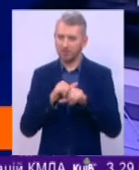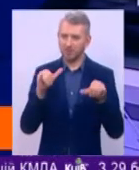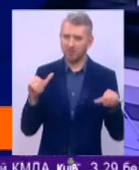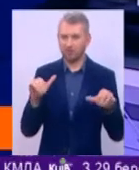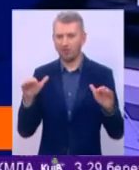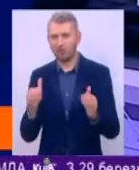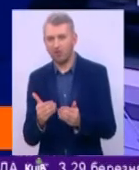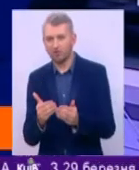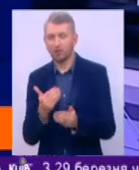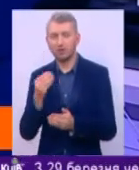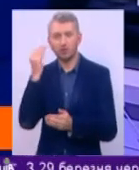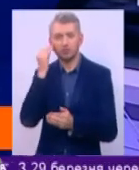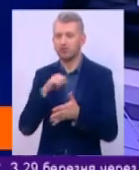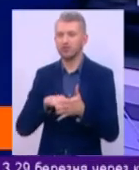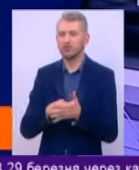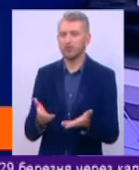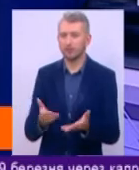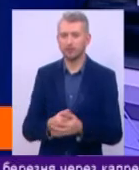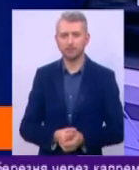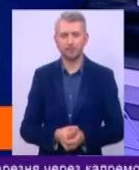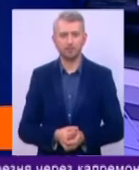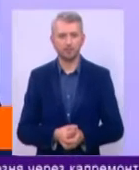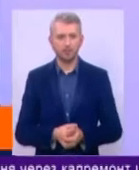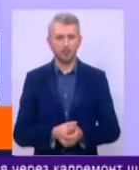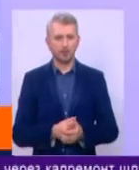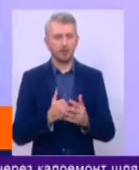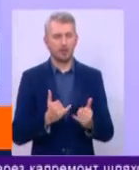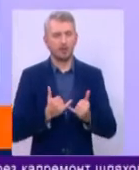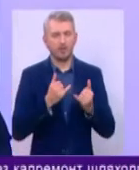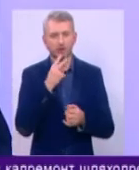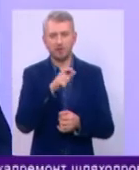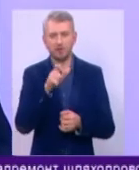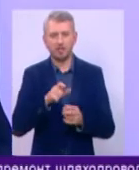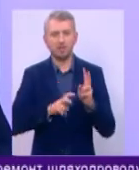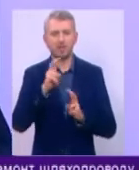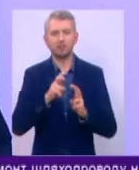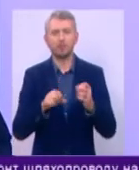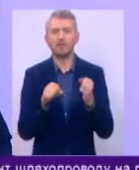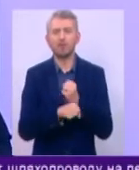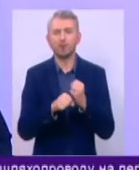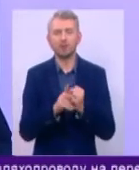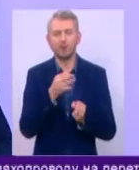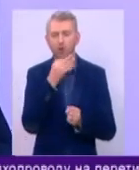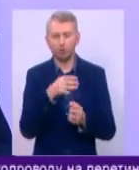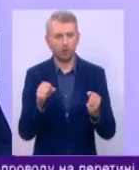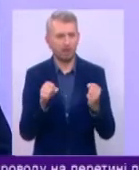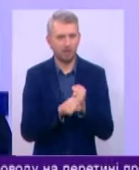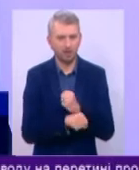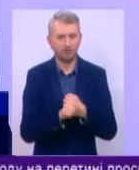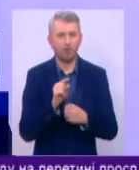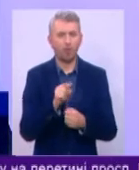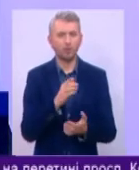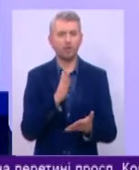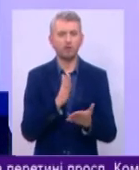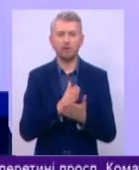І на вашу думку, з чим це пов'язано? Прошу, будь ласка. Уважаемые зрители, производственный травматизм, как любой травматизм, он